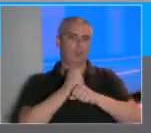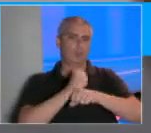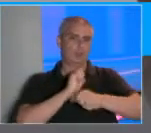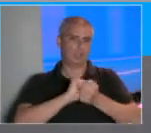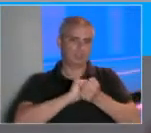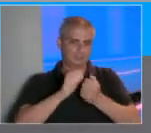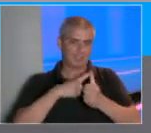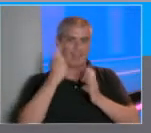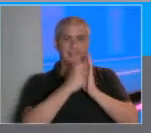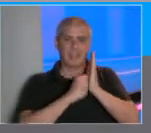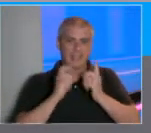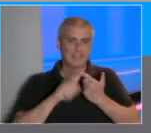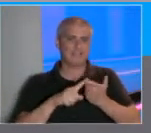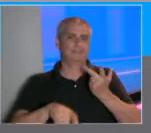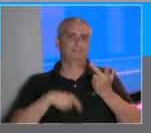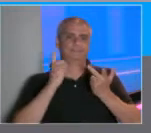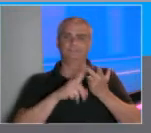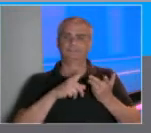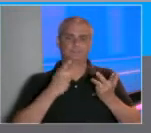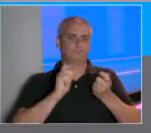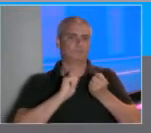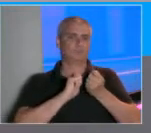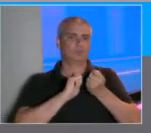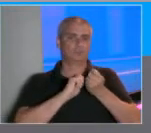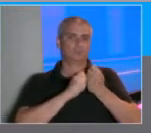זה תקנים, זה שינוי